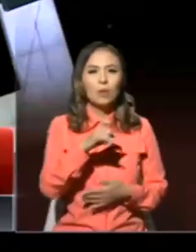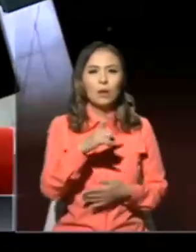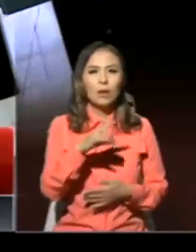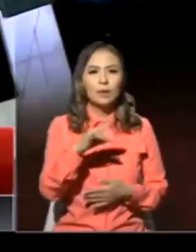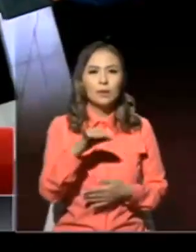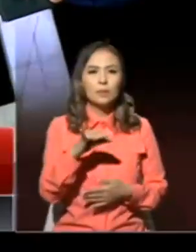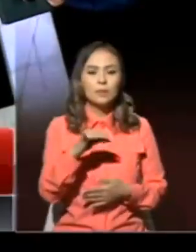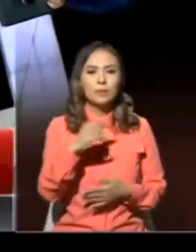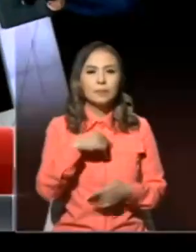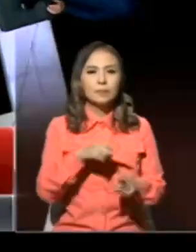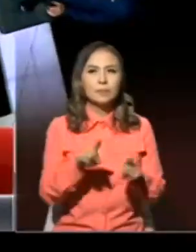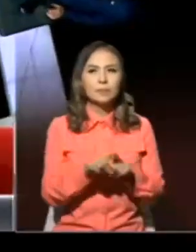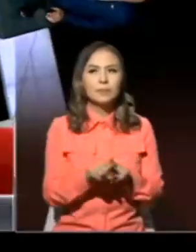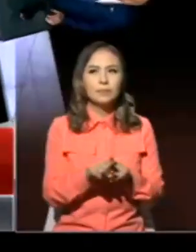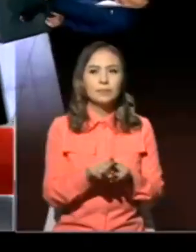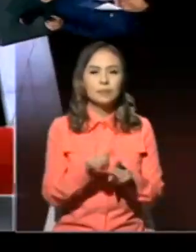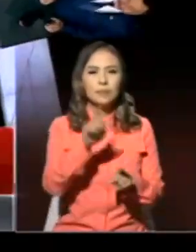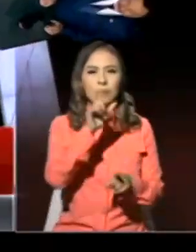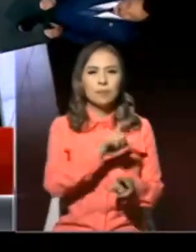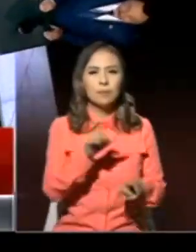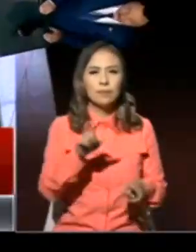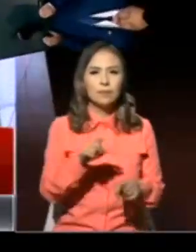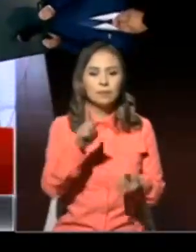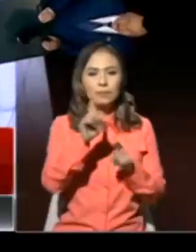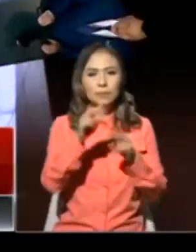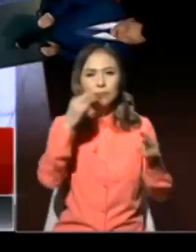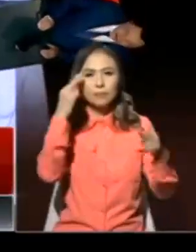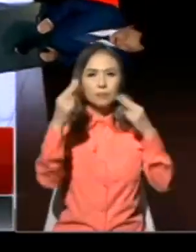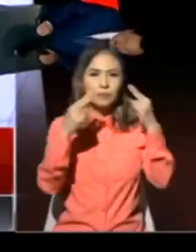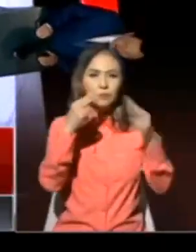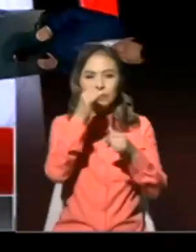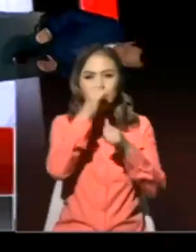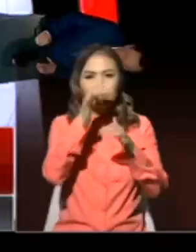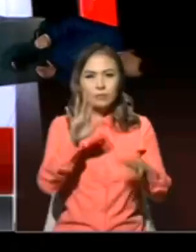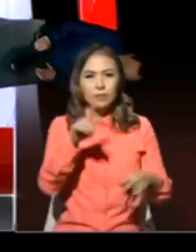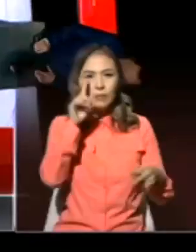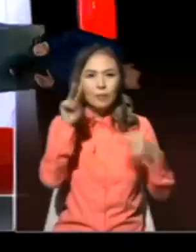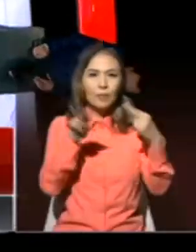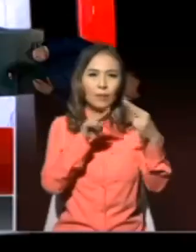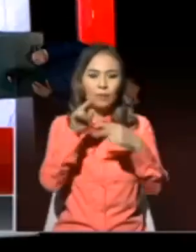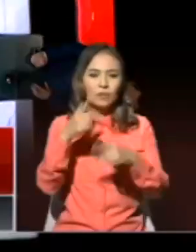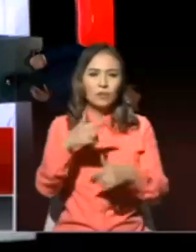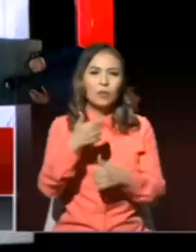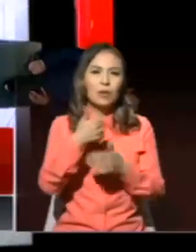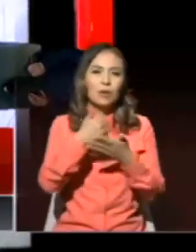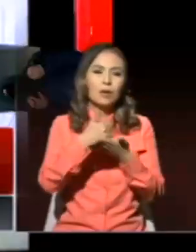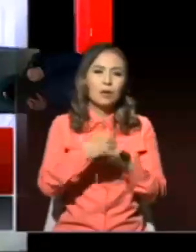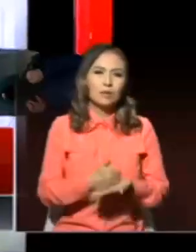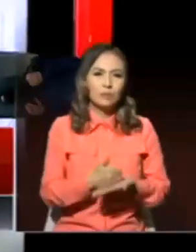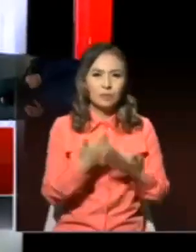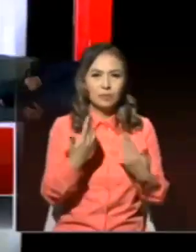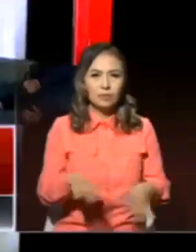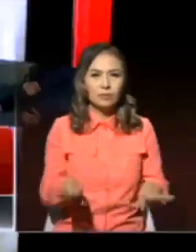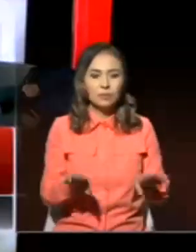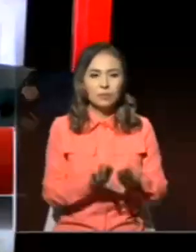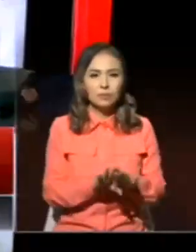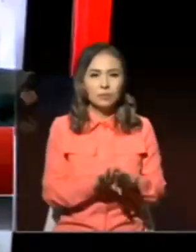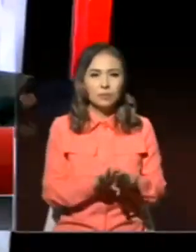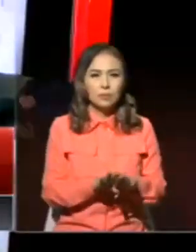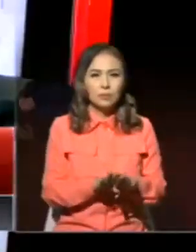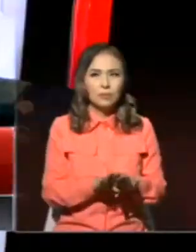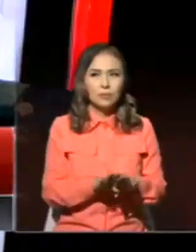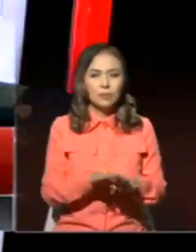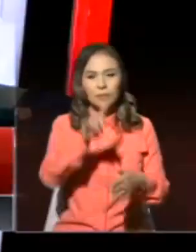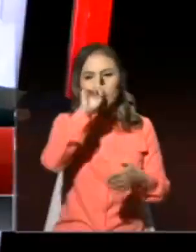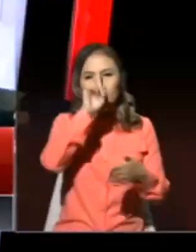ұят? Ұят дегенде жалпы адамның көзіне қарай алмайды уже. До такой степени. Абырой түсіп кеткен уже адамның. Ол үмітсіздік.